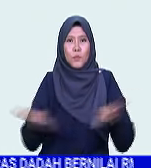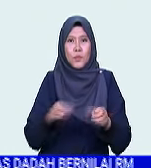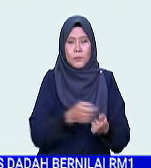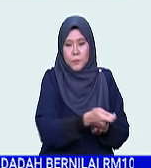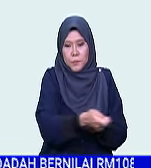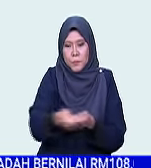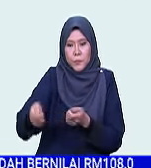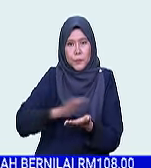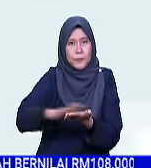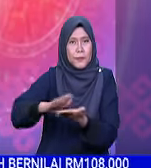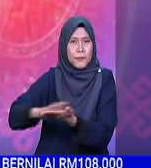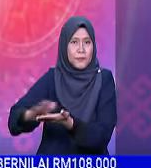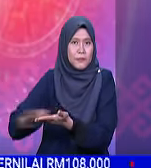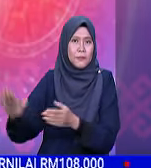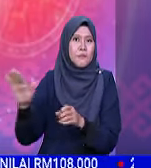proses sanitasi penuh.